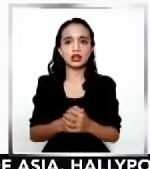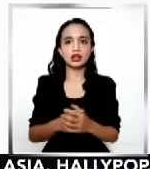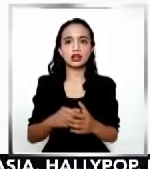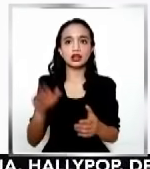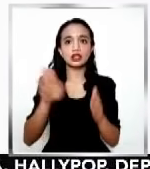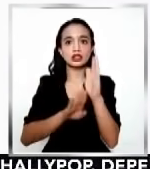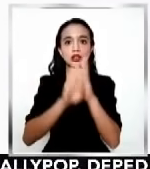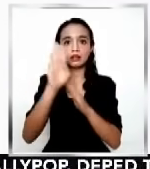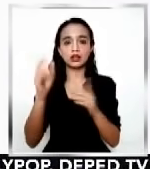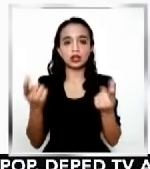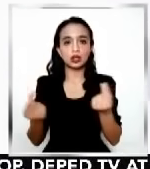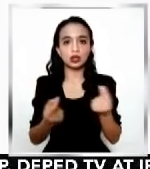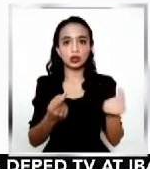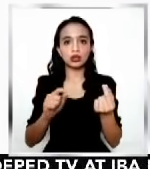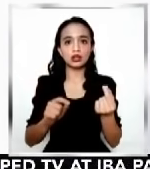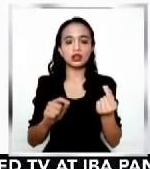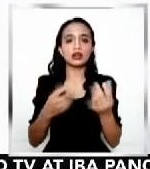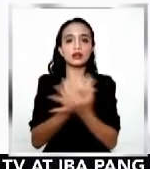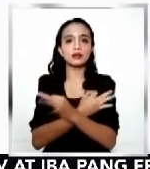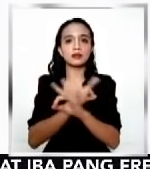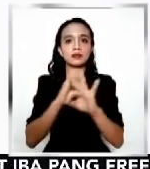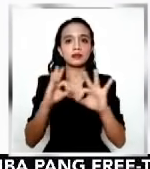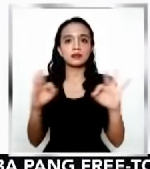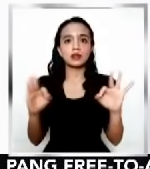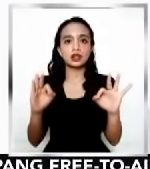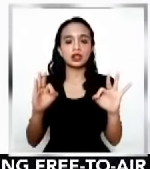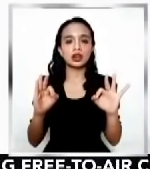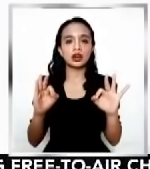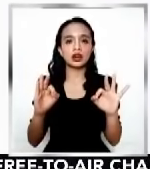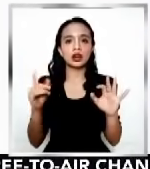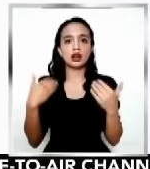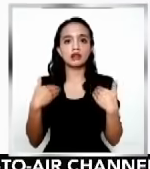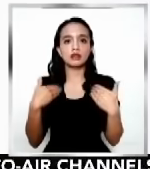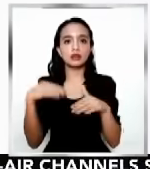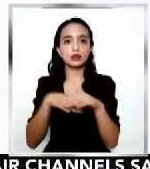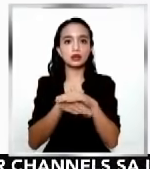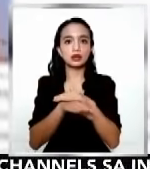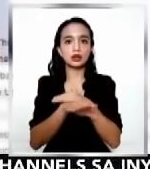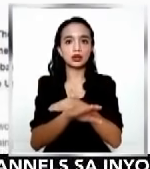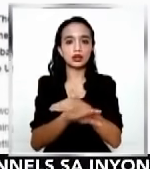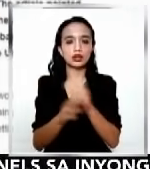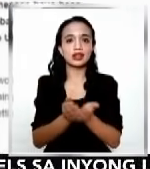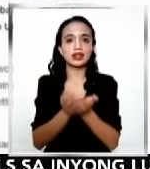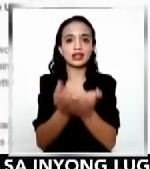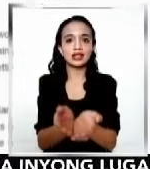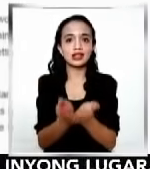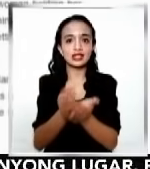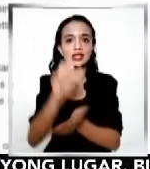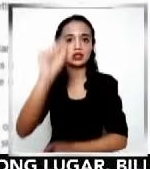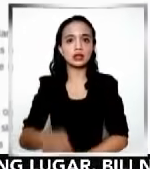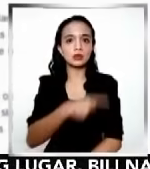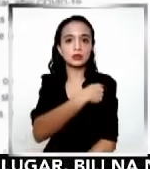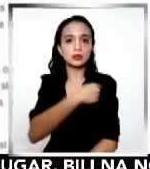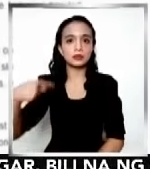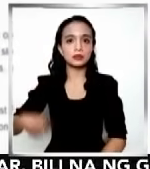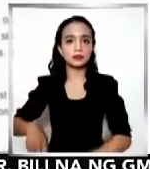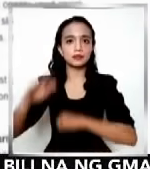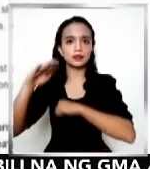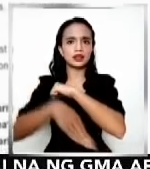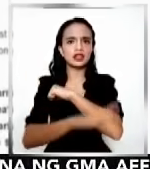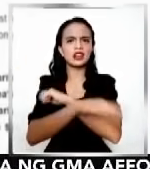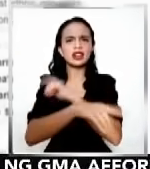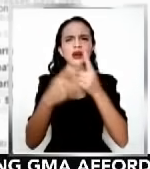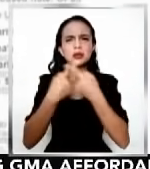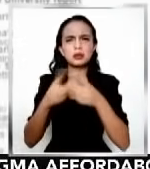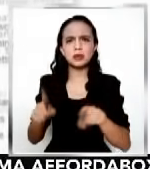of navigation ang pagpasok ng Theodore Roosevelt Battle Group sa South China Sea. Pero sabi ni China Foreign Ministry spokesman